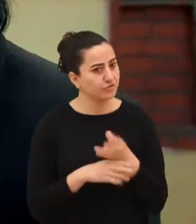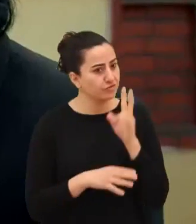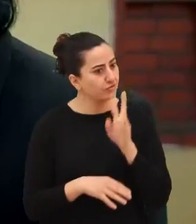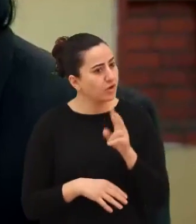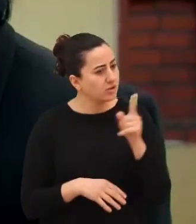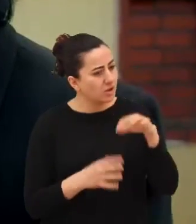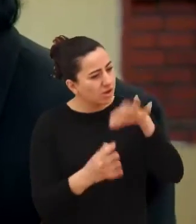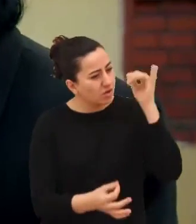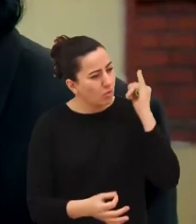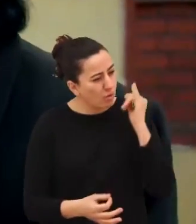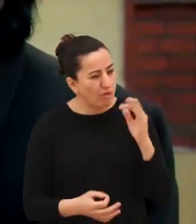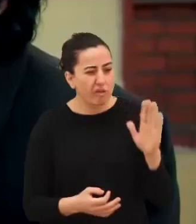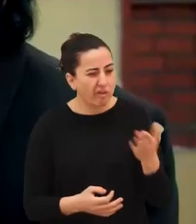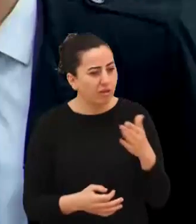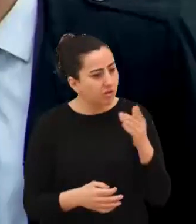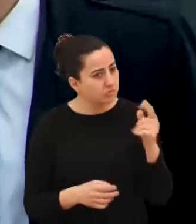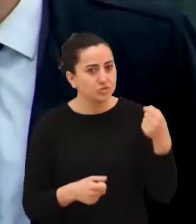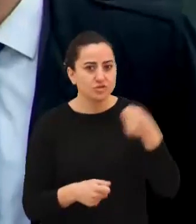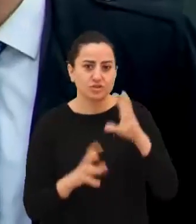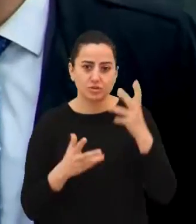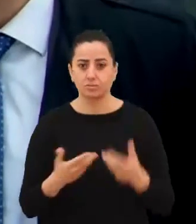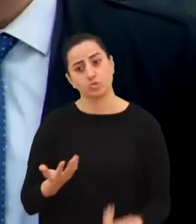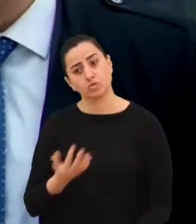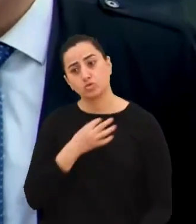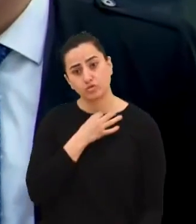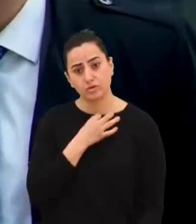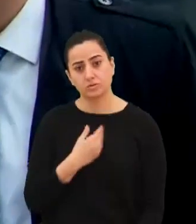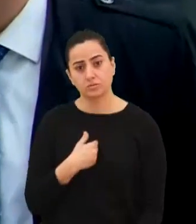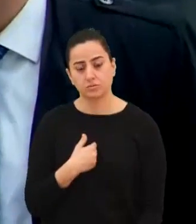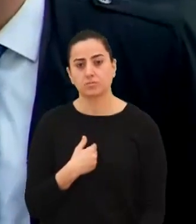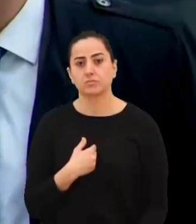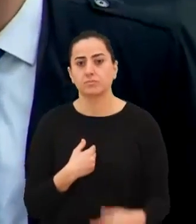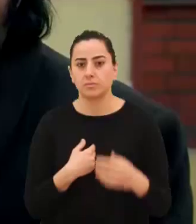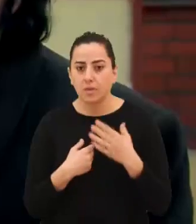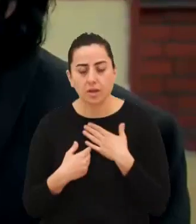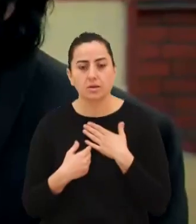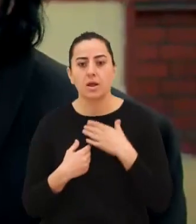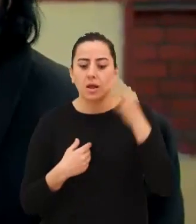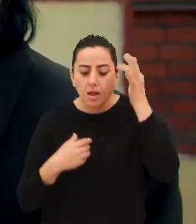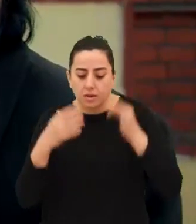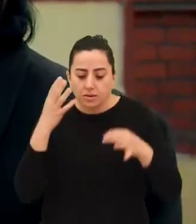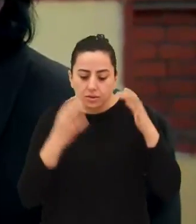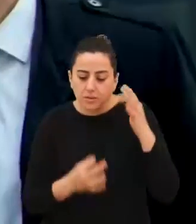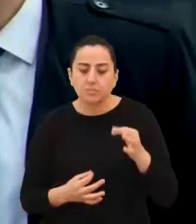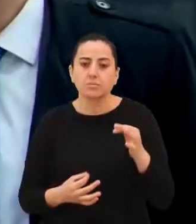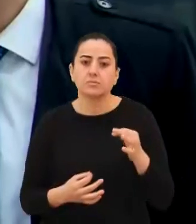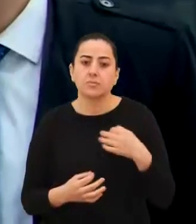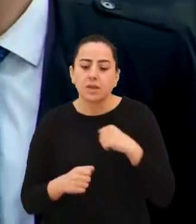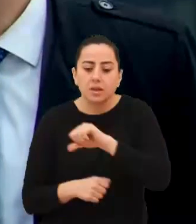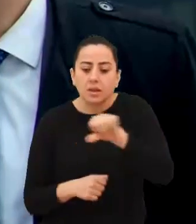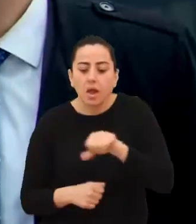gibi karaktersizden böyle bir davranış beklemezdim. Aşk olsun efendim. Ben alnımın teriyle, alnımın akıyla yalak